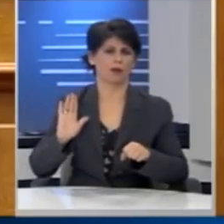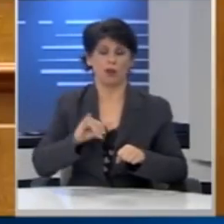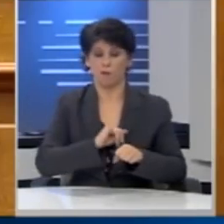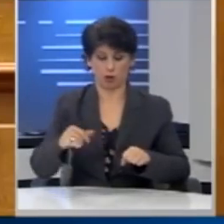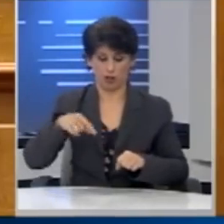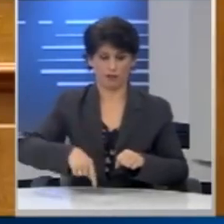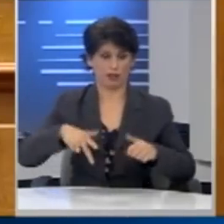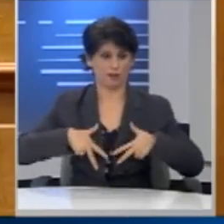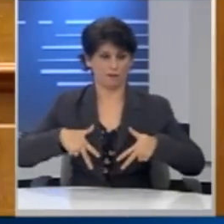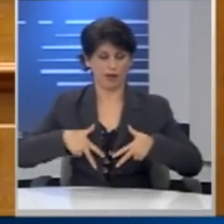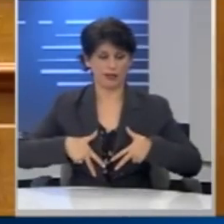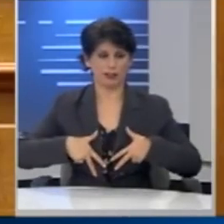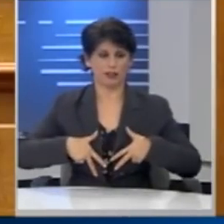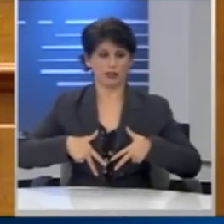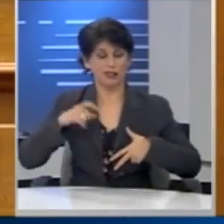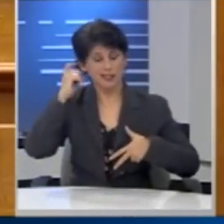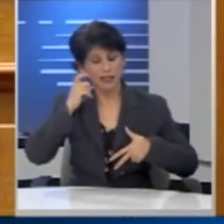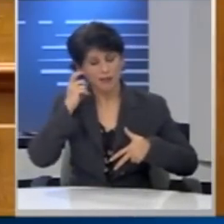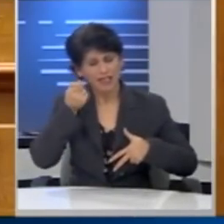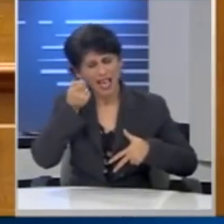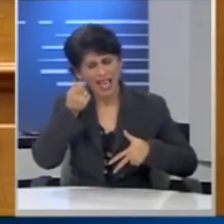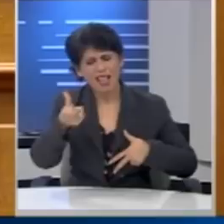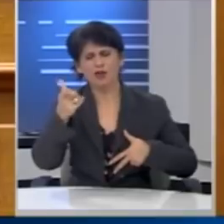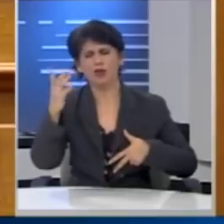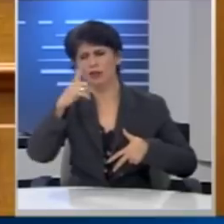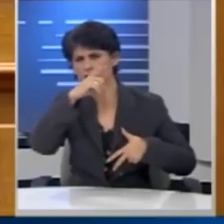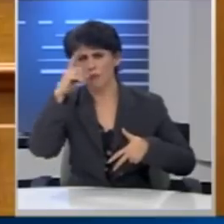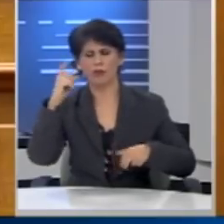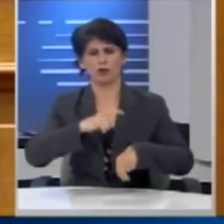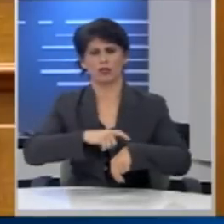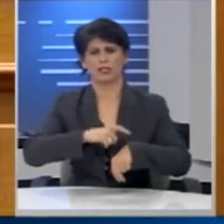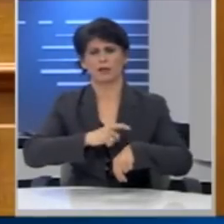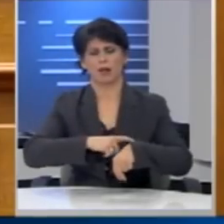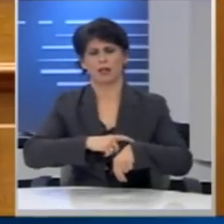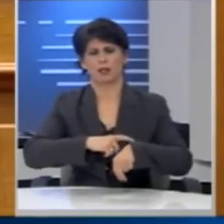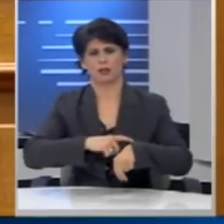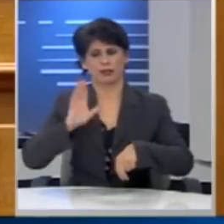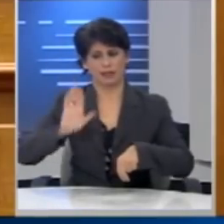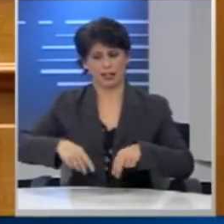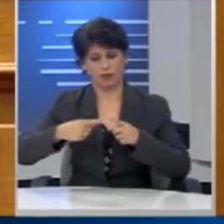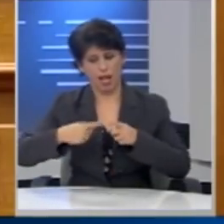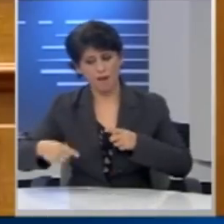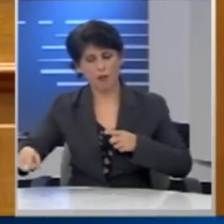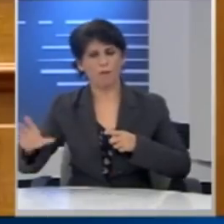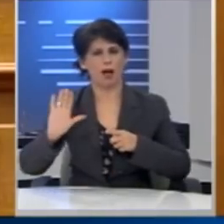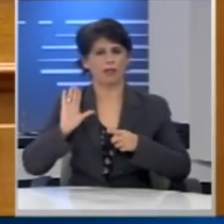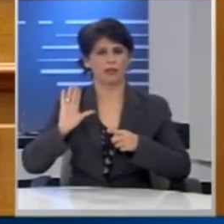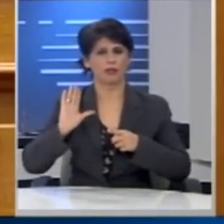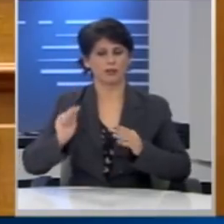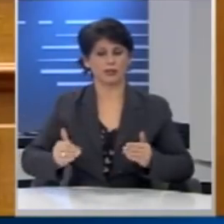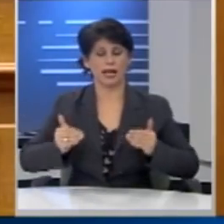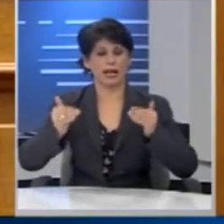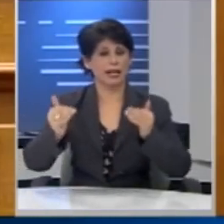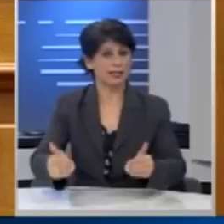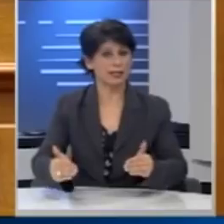αυτή η κυβέρνηση σκέφτηκε έστω και τις πιο δύσκολες στιγμές των τελευταίων εβδομάδων να